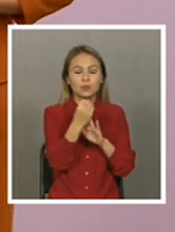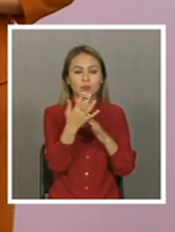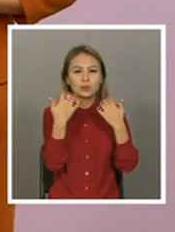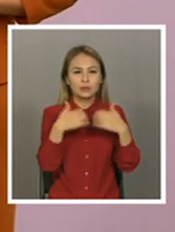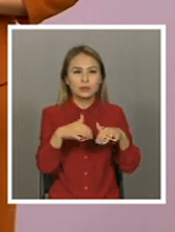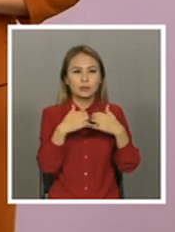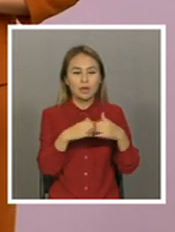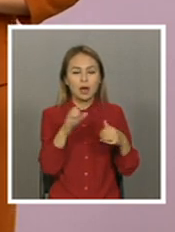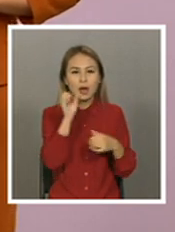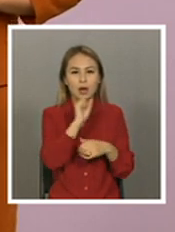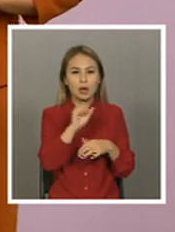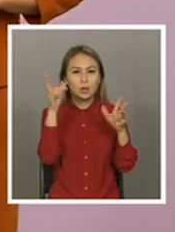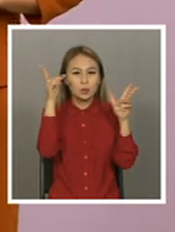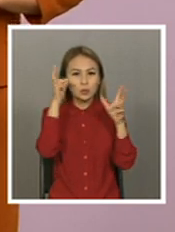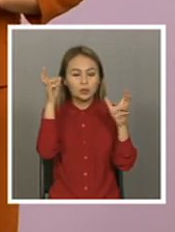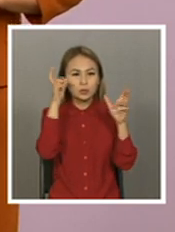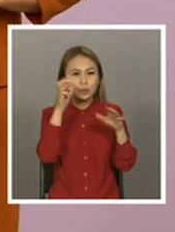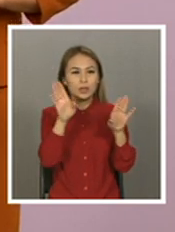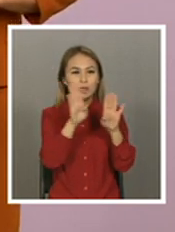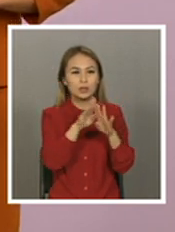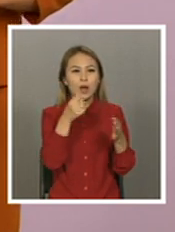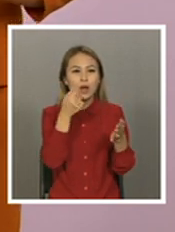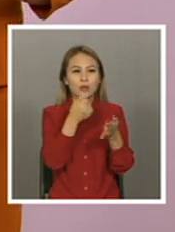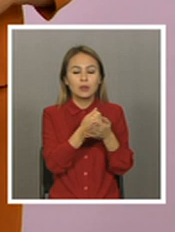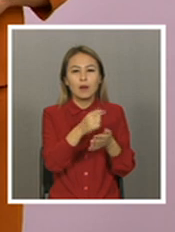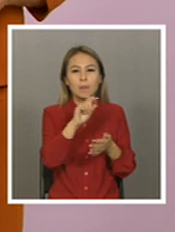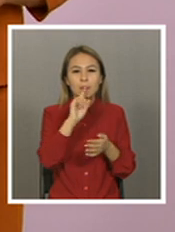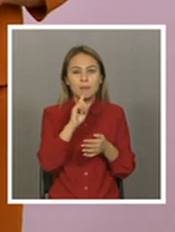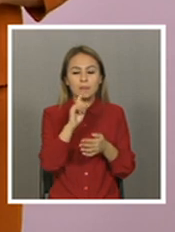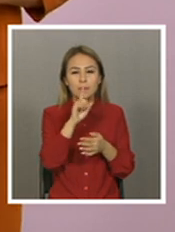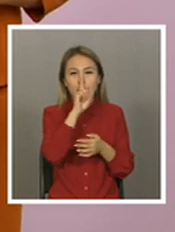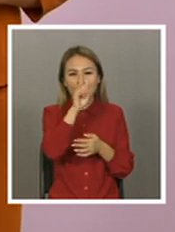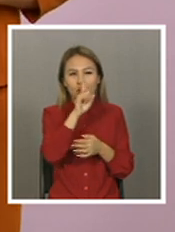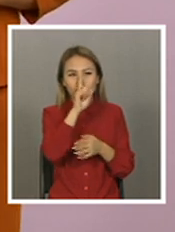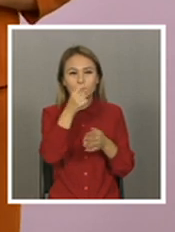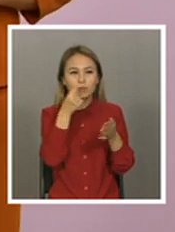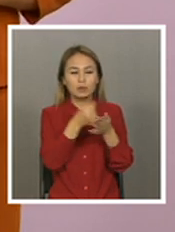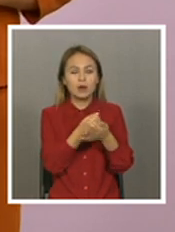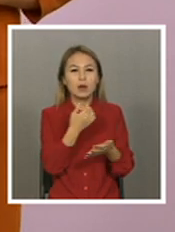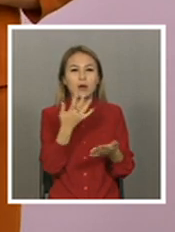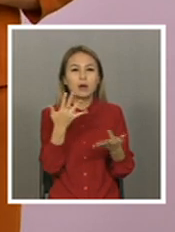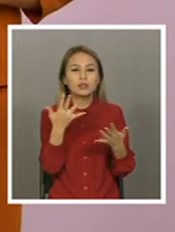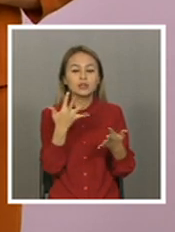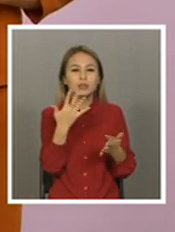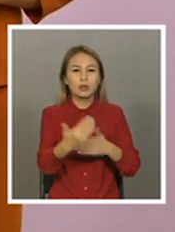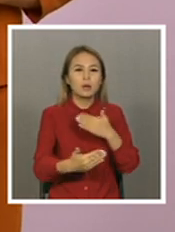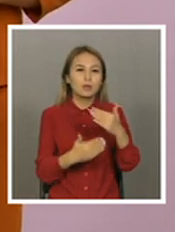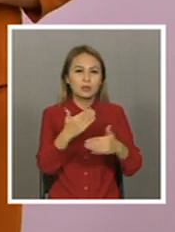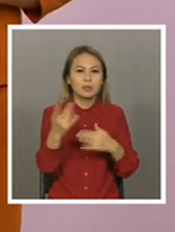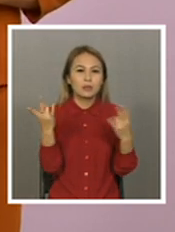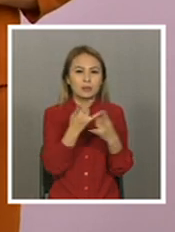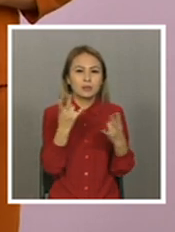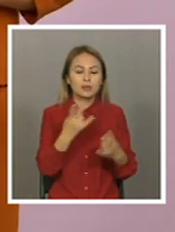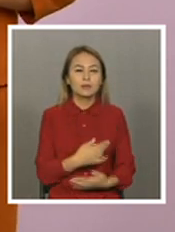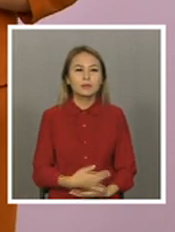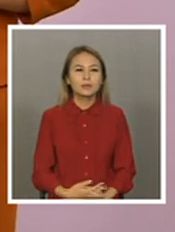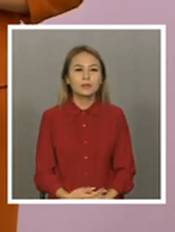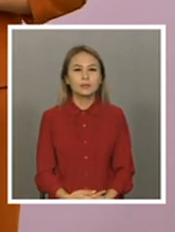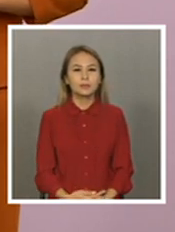Ал көжек сәбізге жету үшін неше қадам жасауы керек екен? Қанеки, балалар, бірге қадамдарды жасап